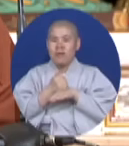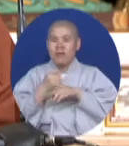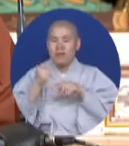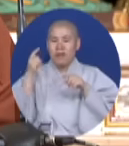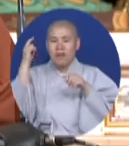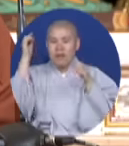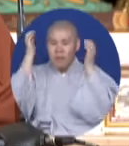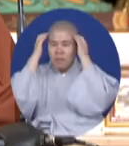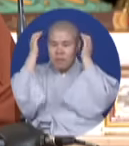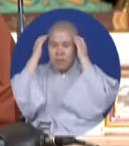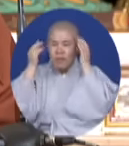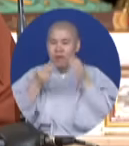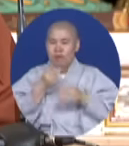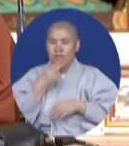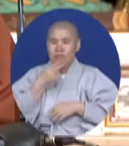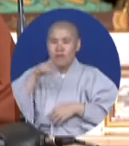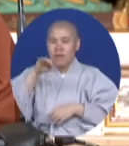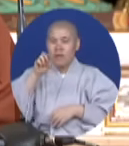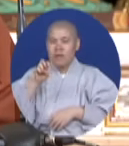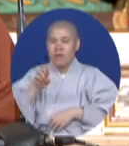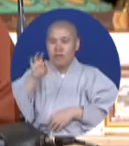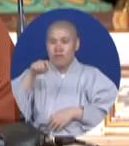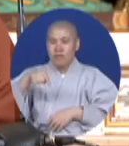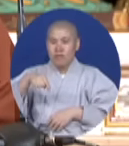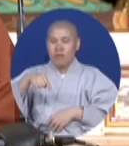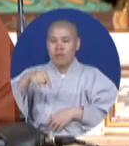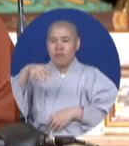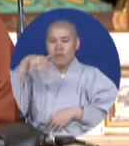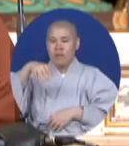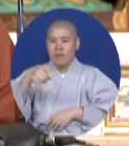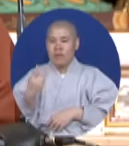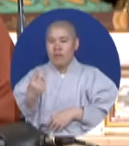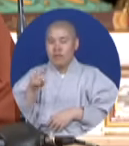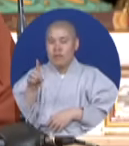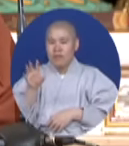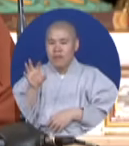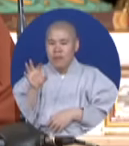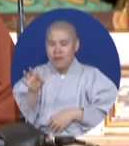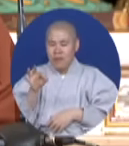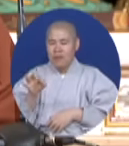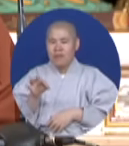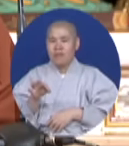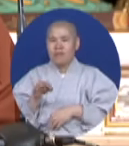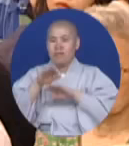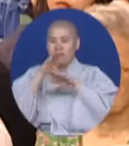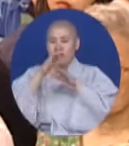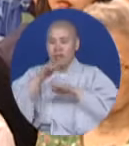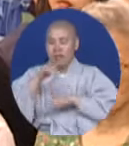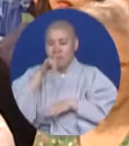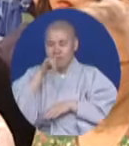심무초상이라 각 심초기의 심무초상이라 이 기신론 설명이에요.